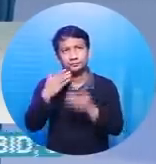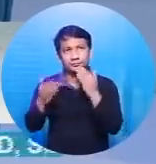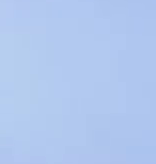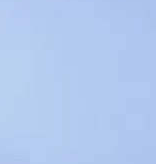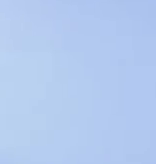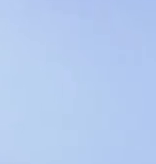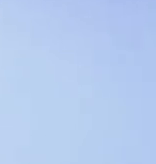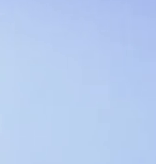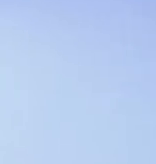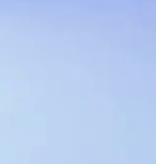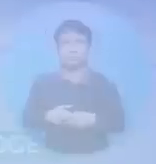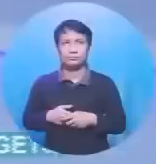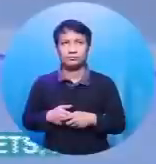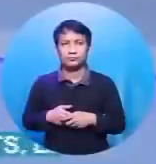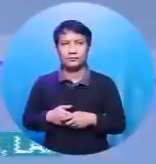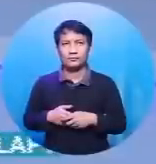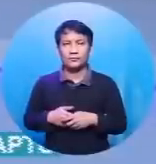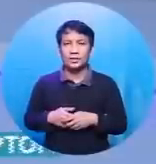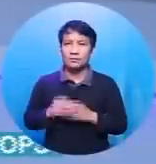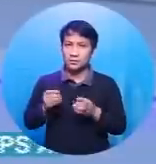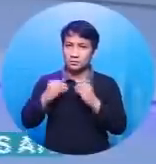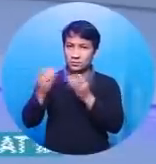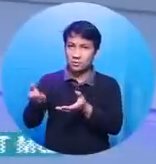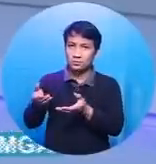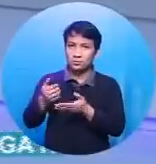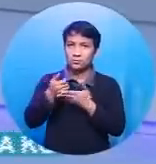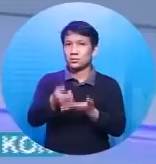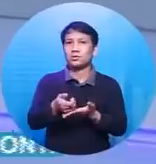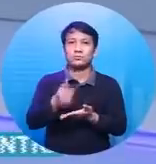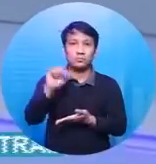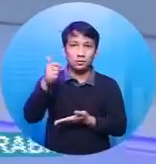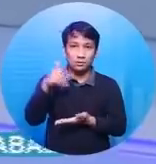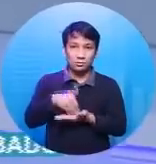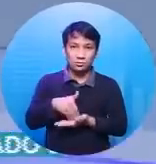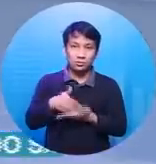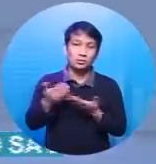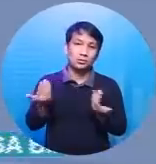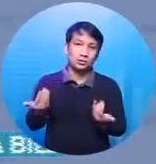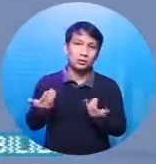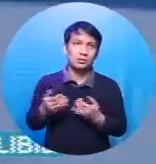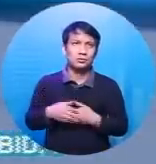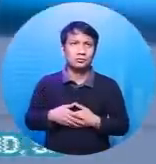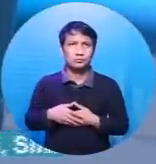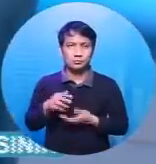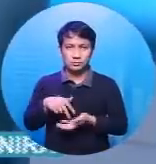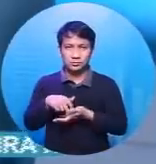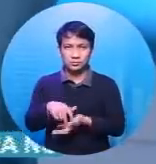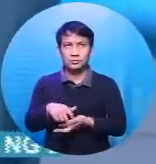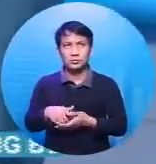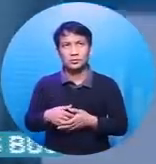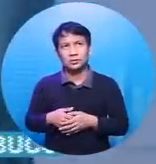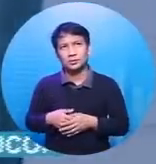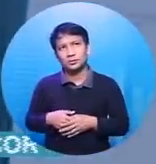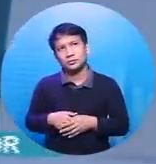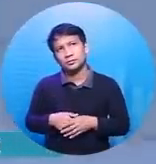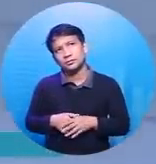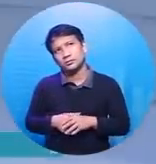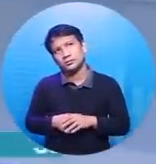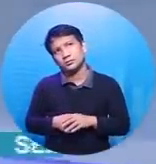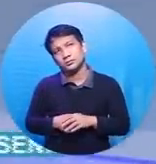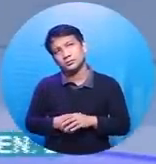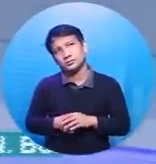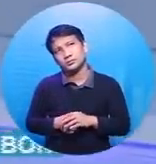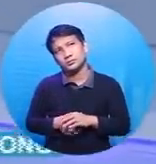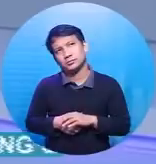Okay. Bigayan uli ng tulong. 10,000 piso. Tatayo ba ako? Okay.